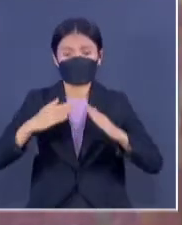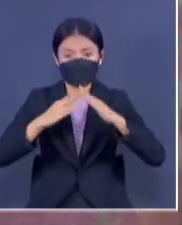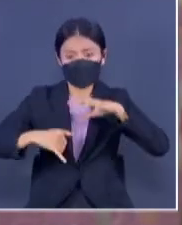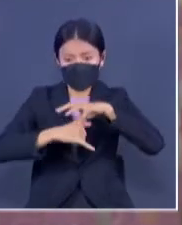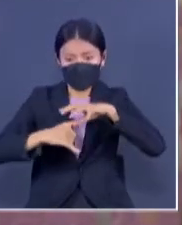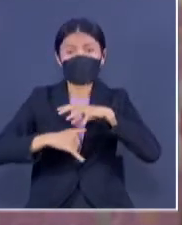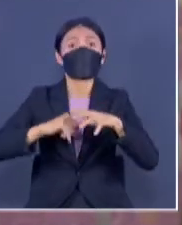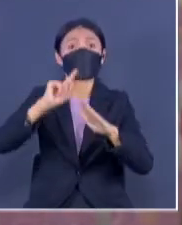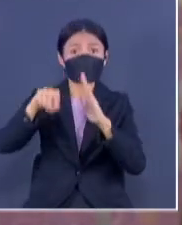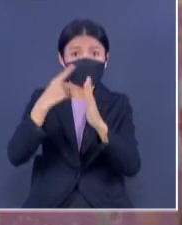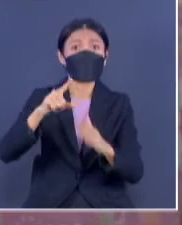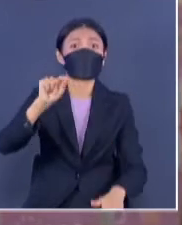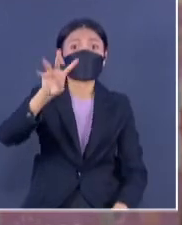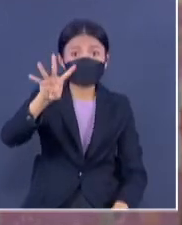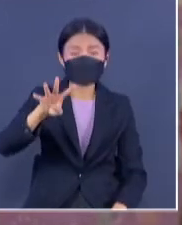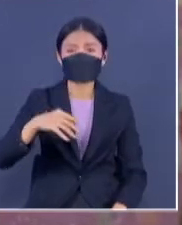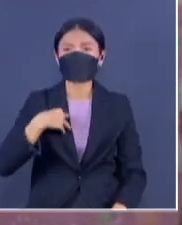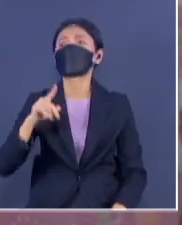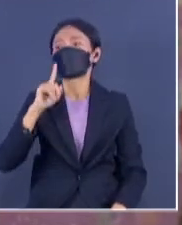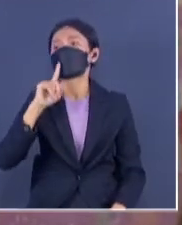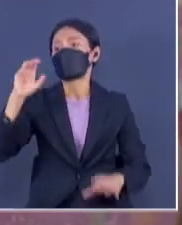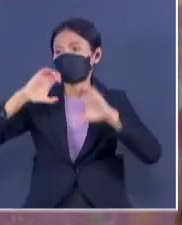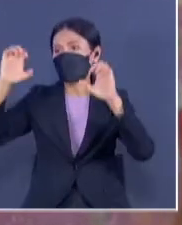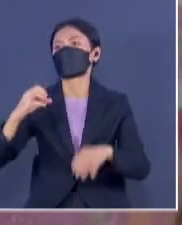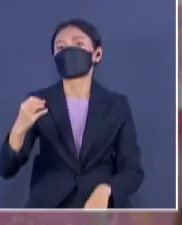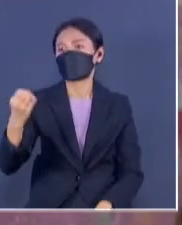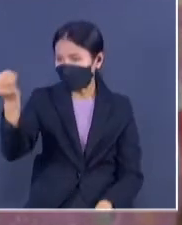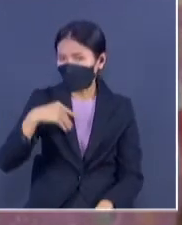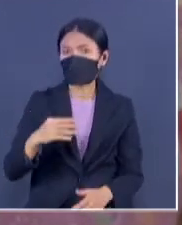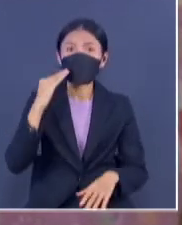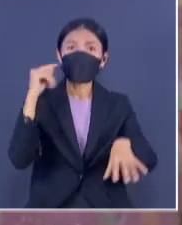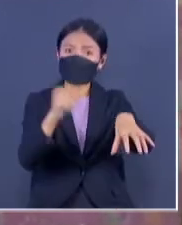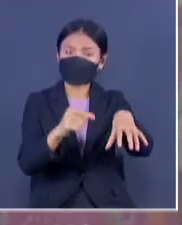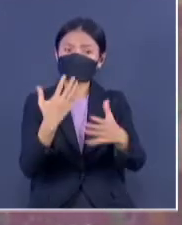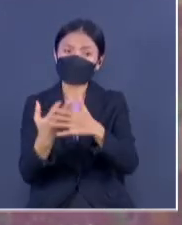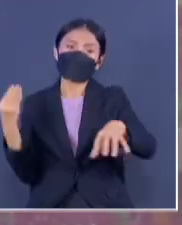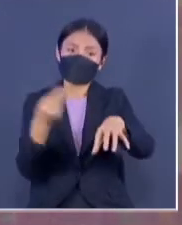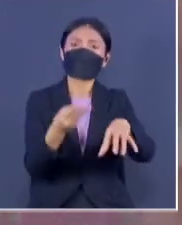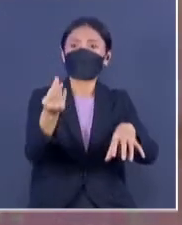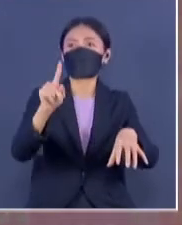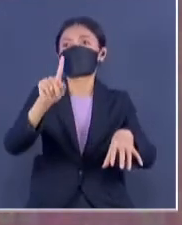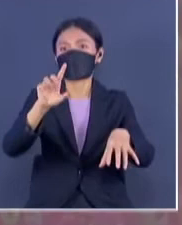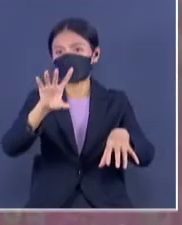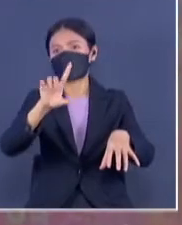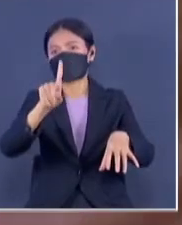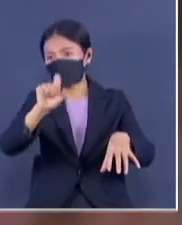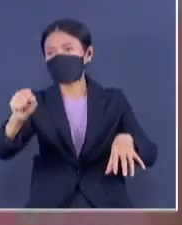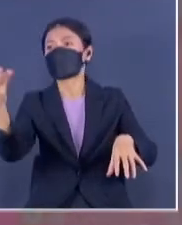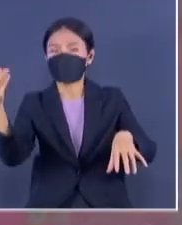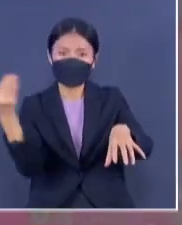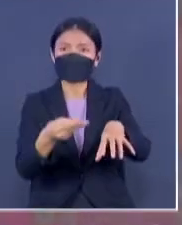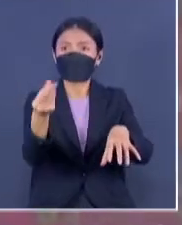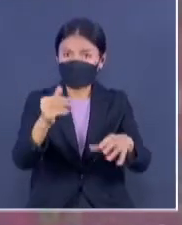าเลยค่ะบ้านละกี่แสนแล้วก็ปิดไปเลยค่ะจะกี่เดือนก็ว่ากันไปค่ะปิดไปเลยค่ะแล้วก็